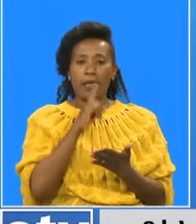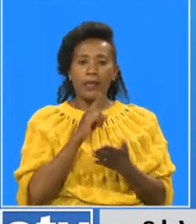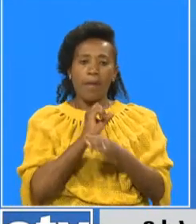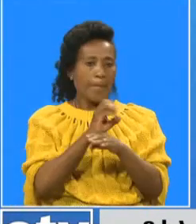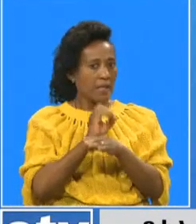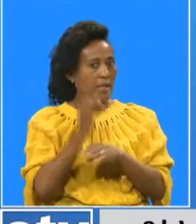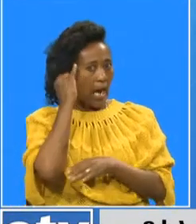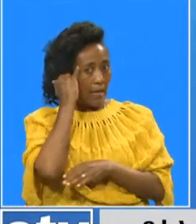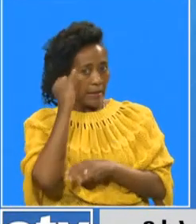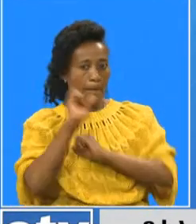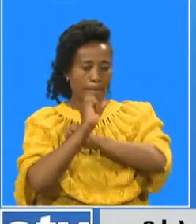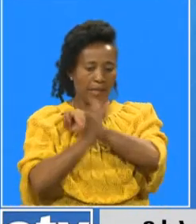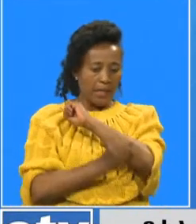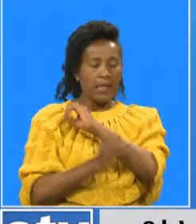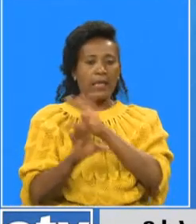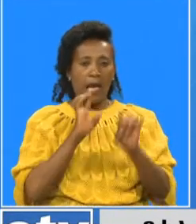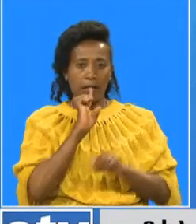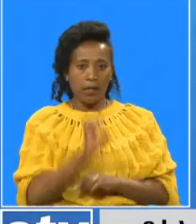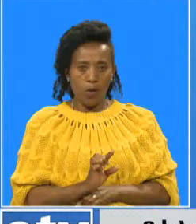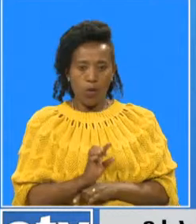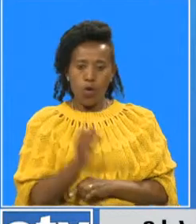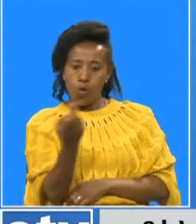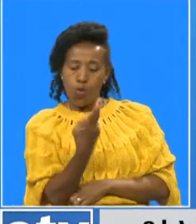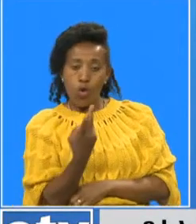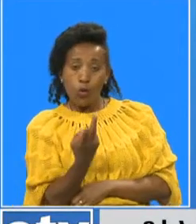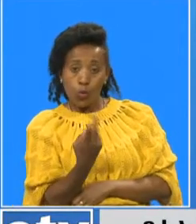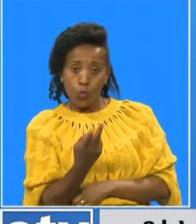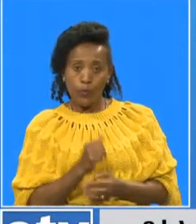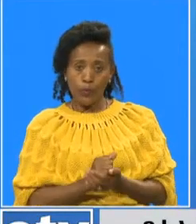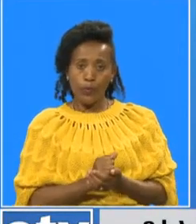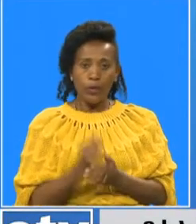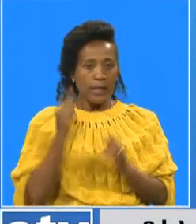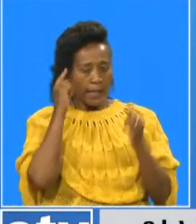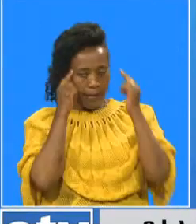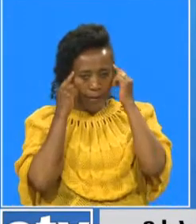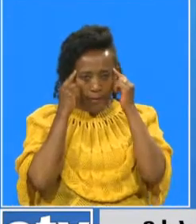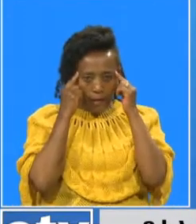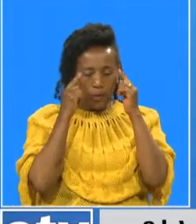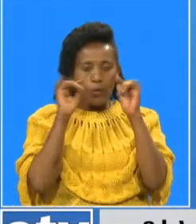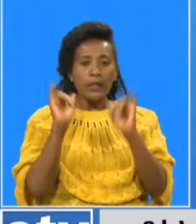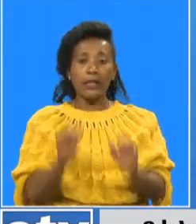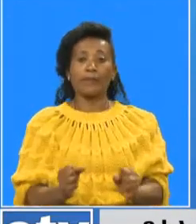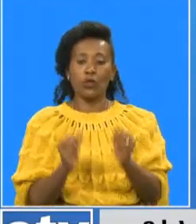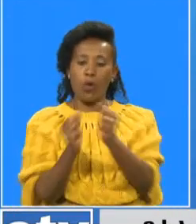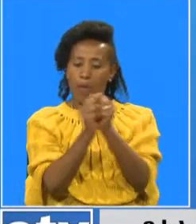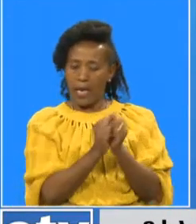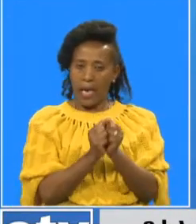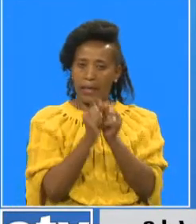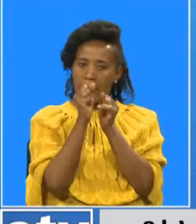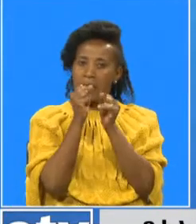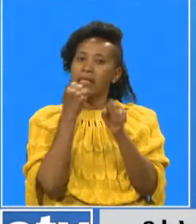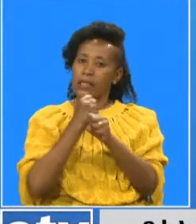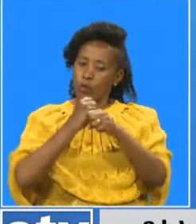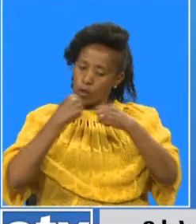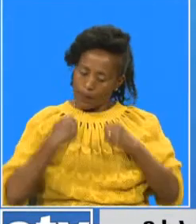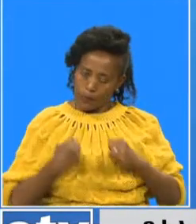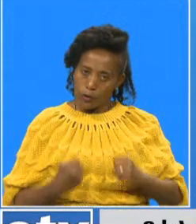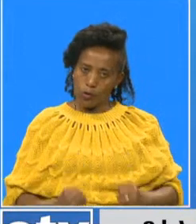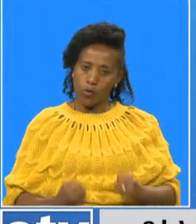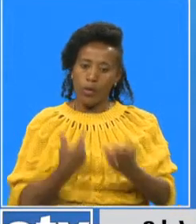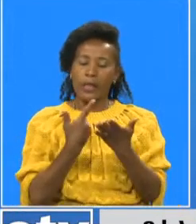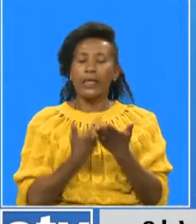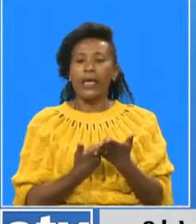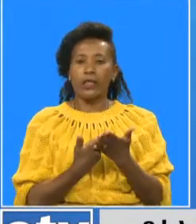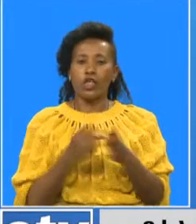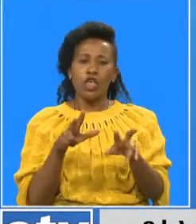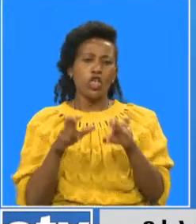ምክረ ሀሳብ መሰረት አድርገው ሁለቱም ሊተሳሰቡ እንደሚችሉና አብረው በጋራ ሊዘልቁ እንደሚችሉ ይህንን